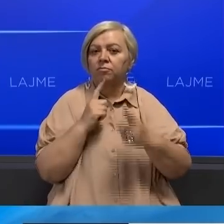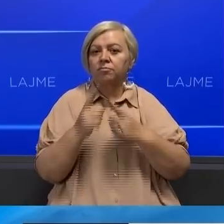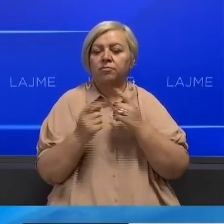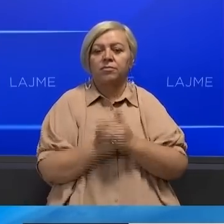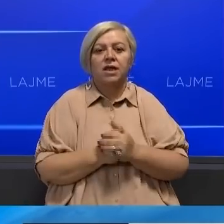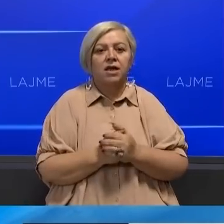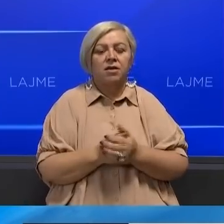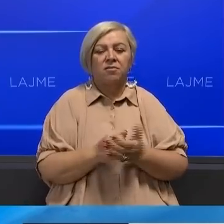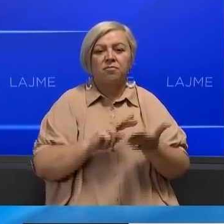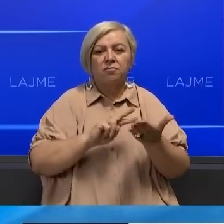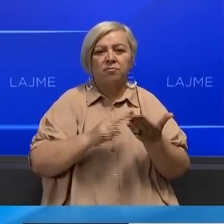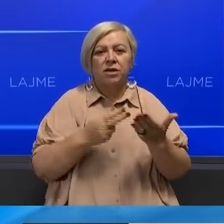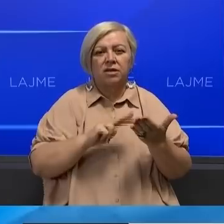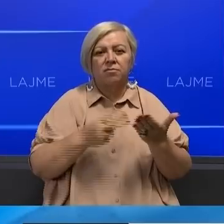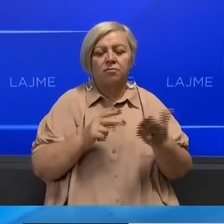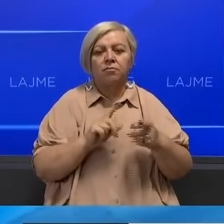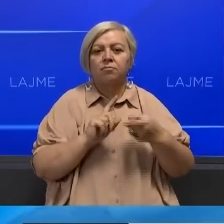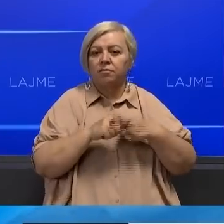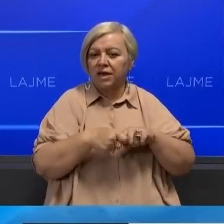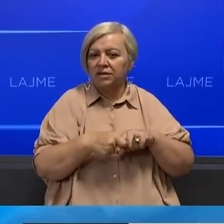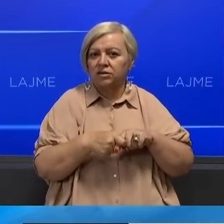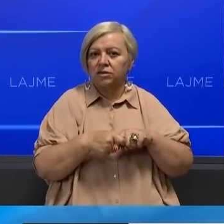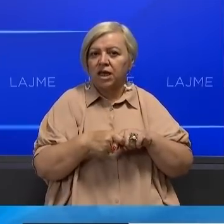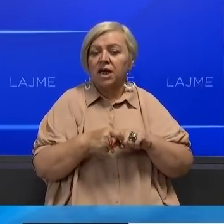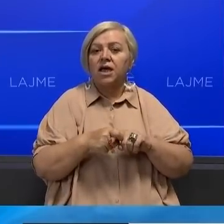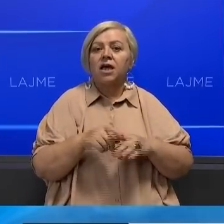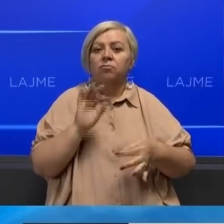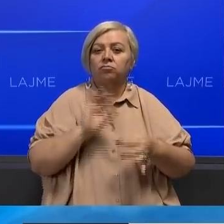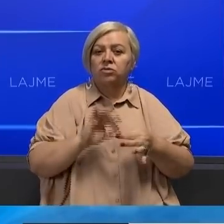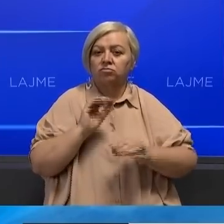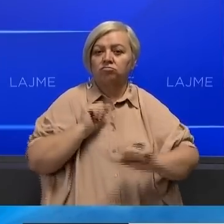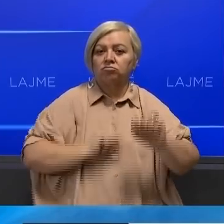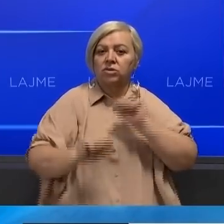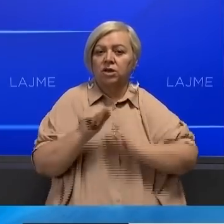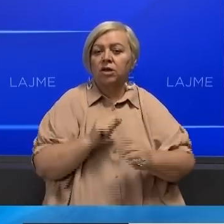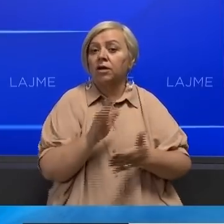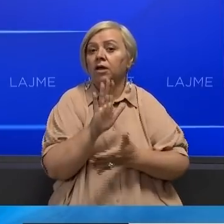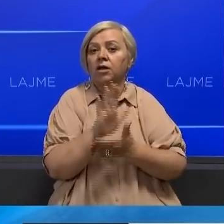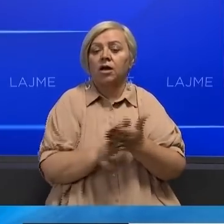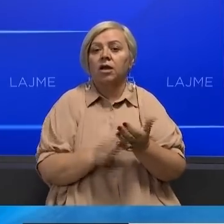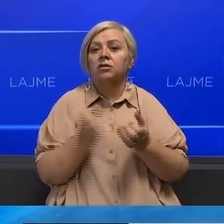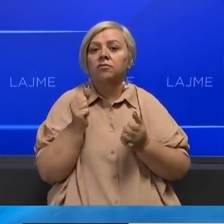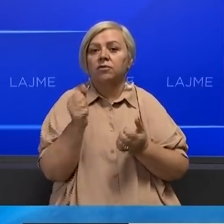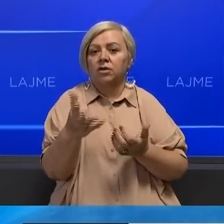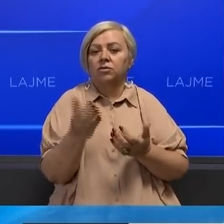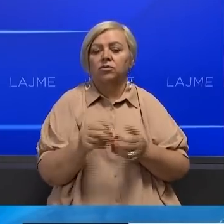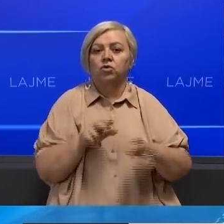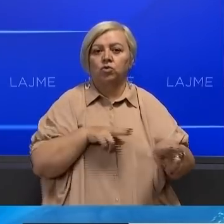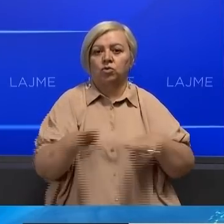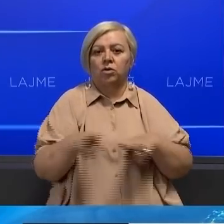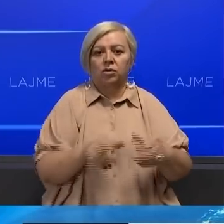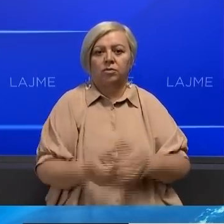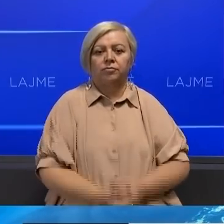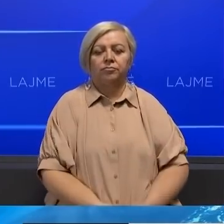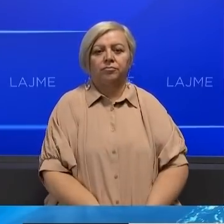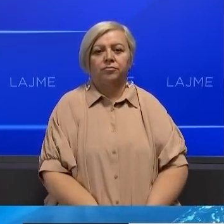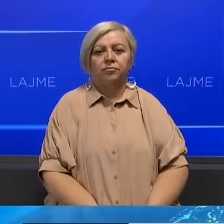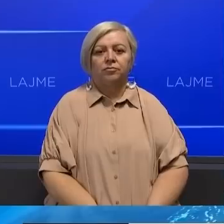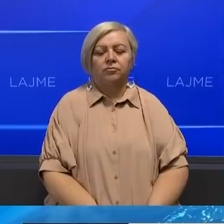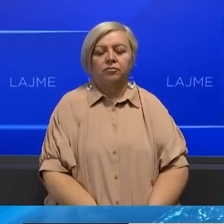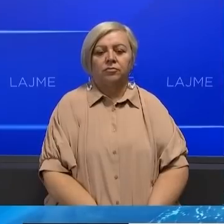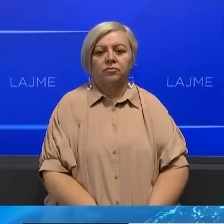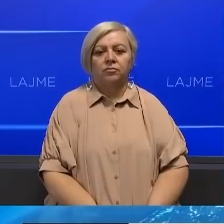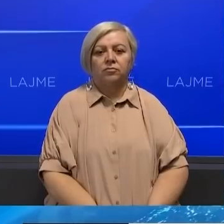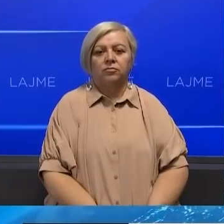për përkthimet e materialeve, hetimet e mbrojtjes dhe mundësinë se kur mund të nisë procesi gjyqësor.